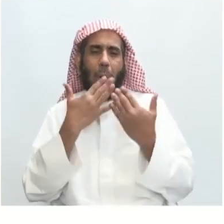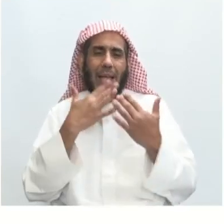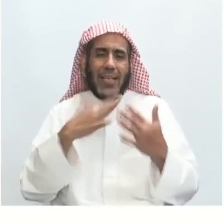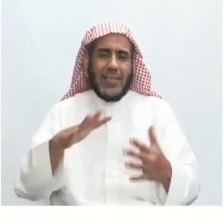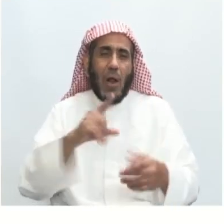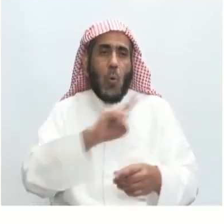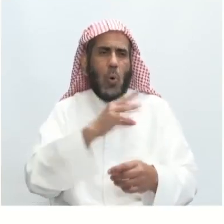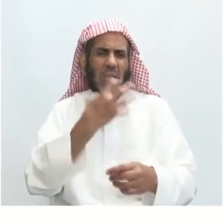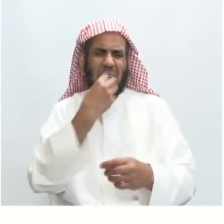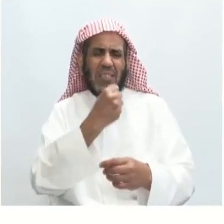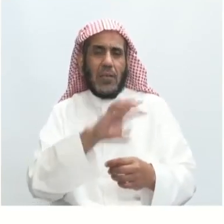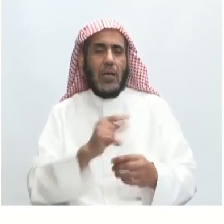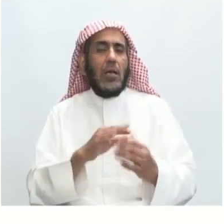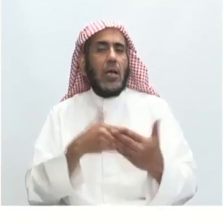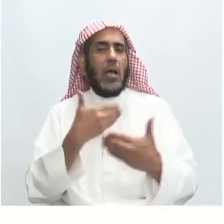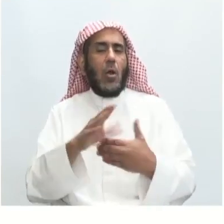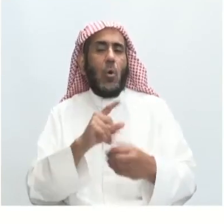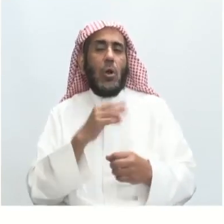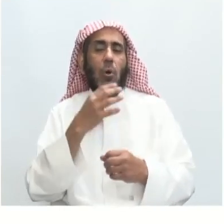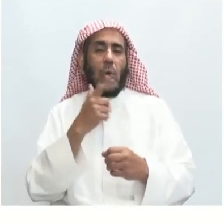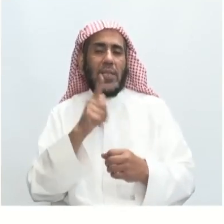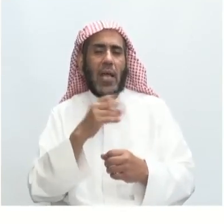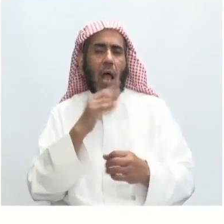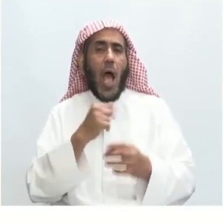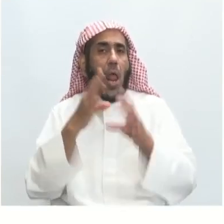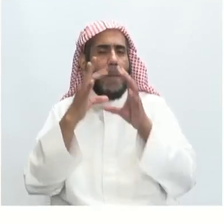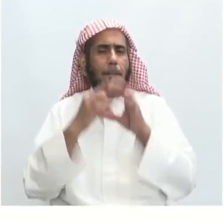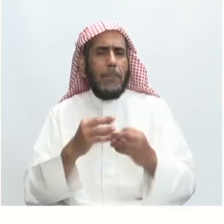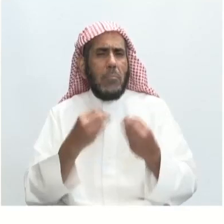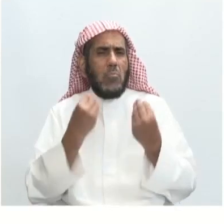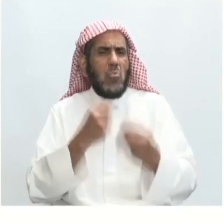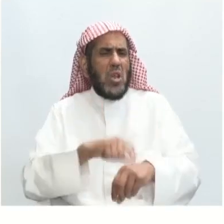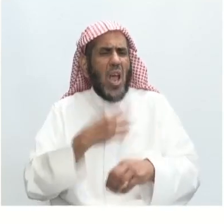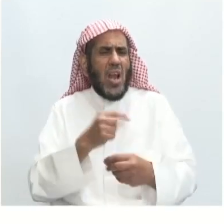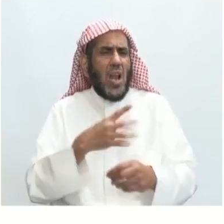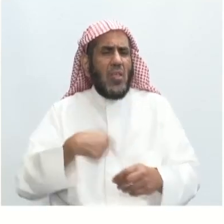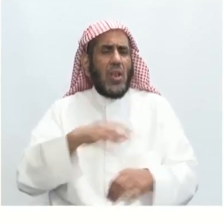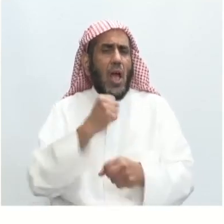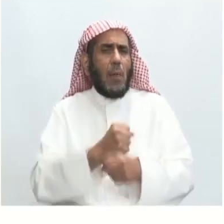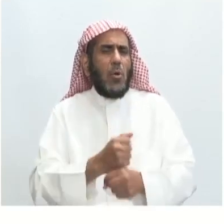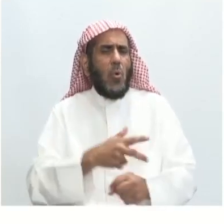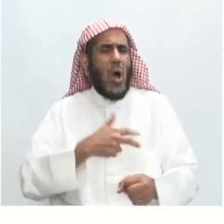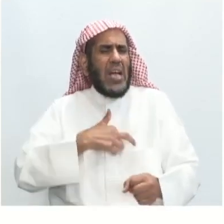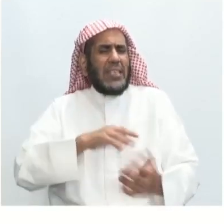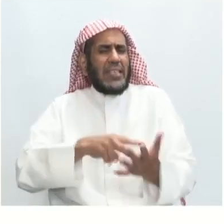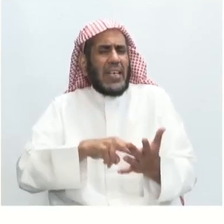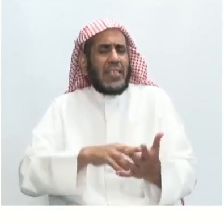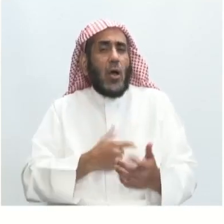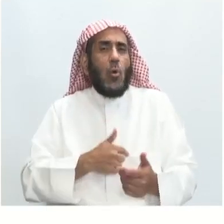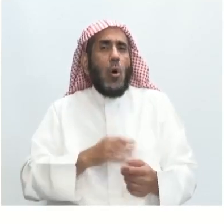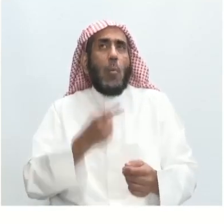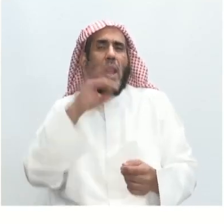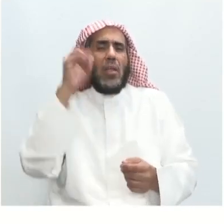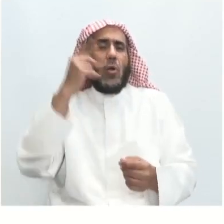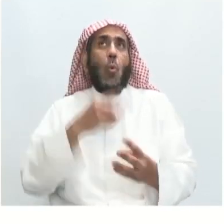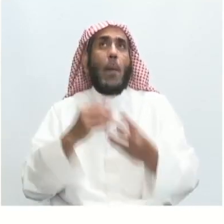نعود اليها في قوله تعالى الم يعني الذين امنوا تخشع قلوبهم بذكر الله وما نزل من الحق